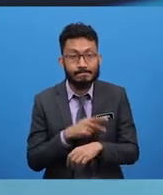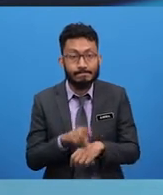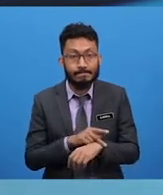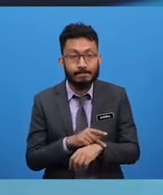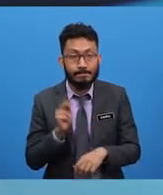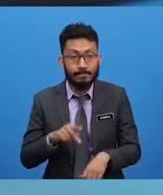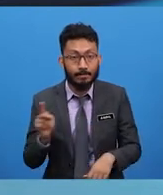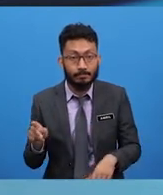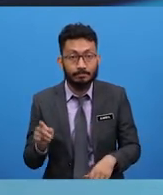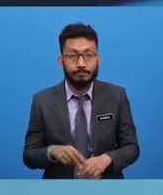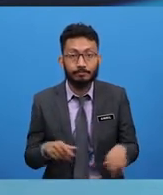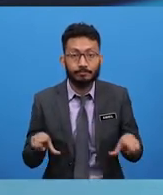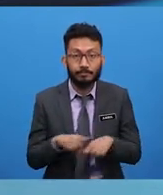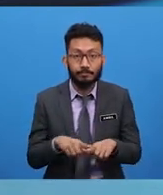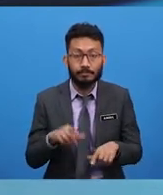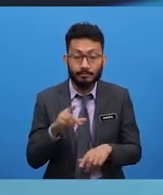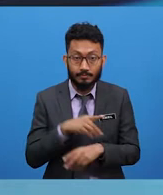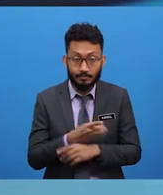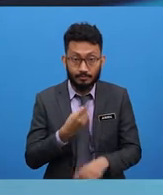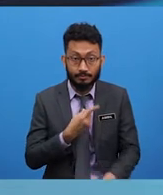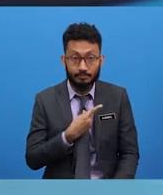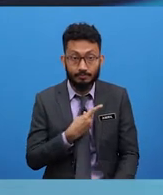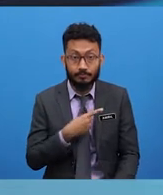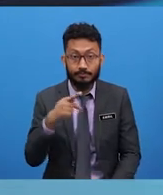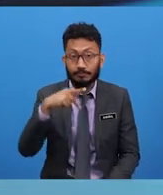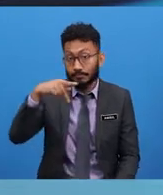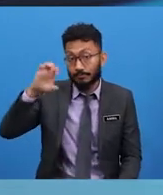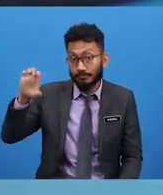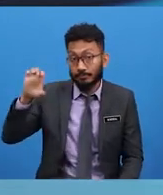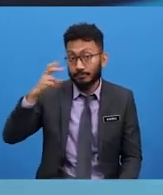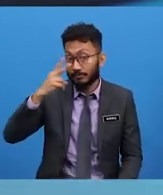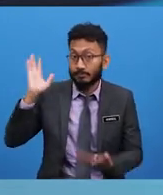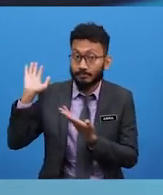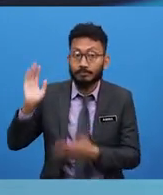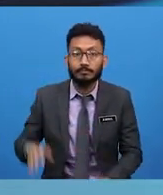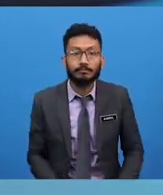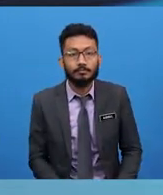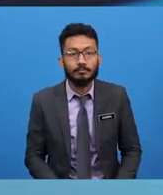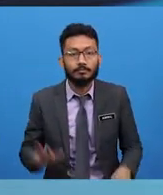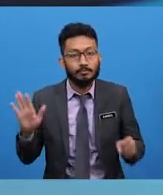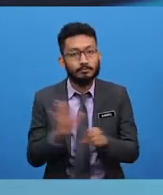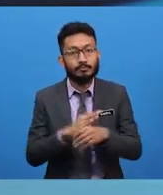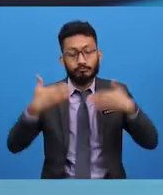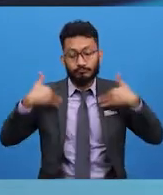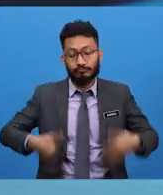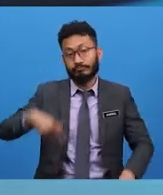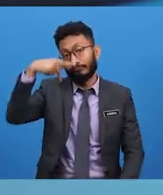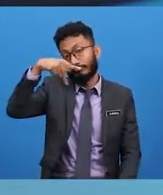peralatan perlindungan diri PPE yang lengkap, iaitu